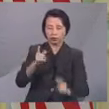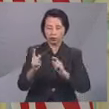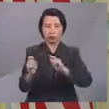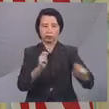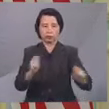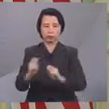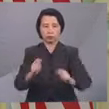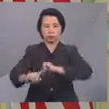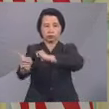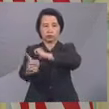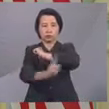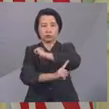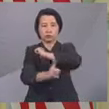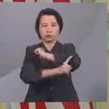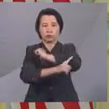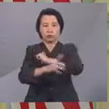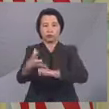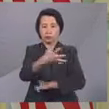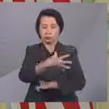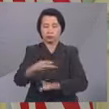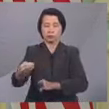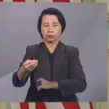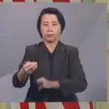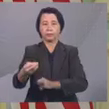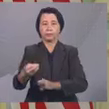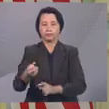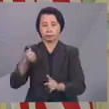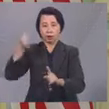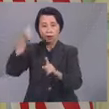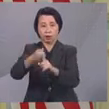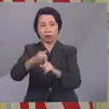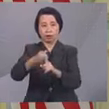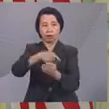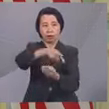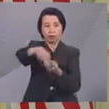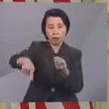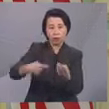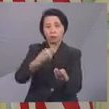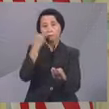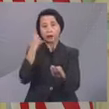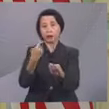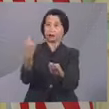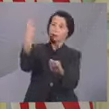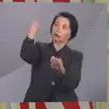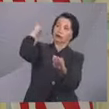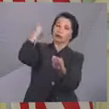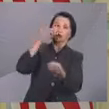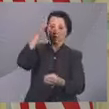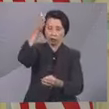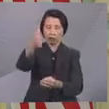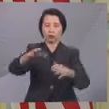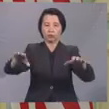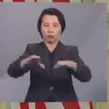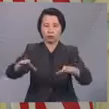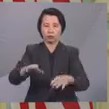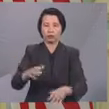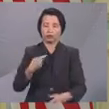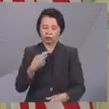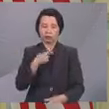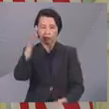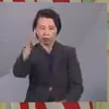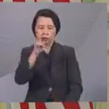tindakan kompaun dan arahan berpatah balik akan dilaksanakan. Kita akan